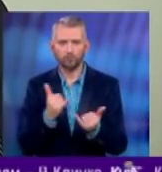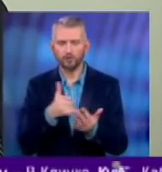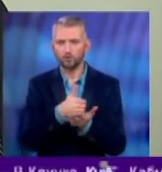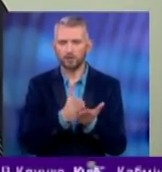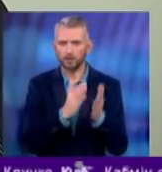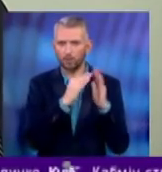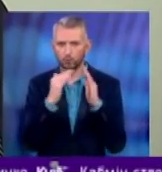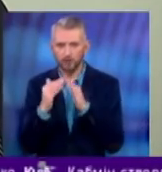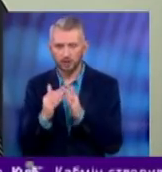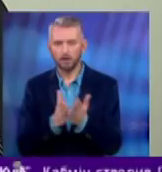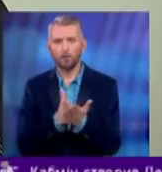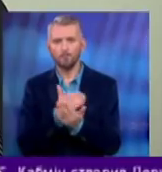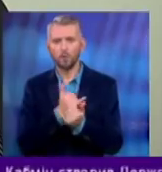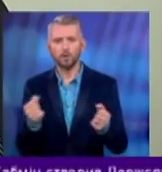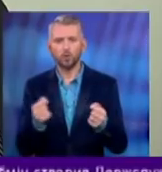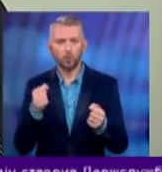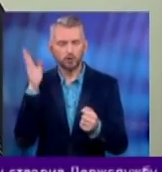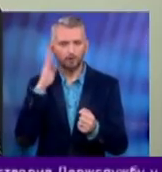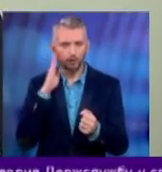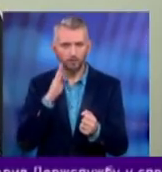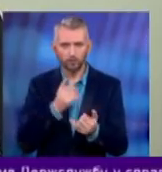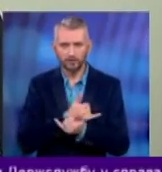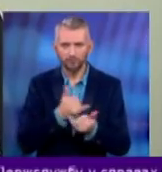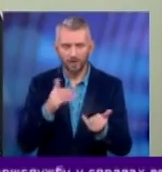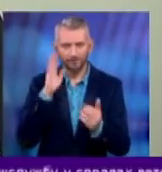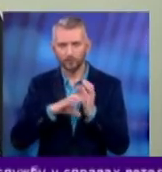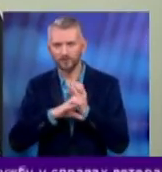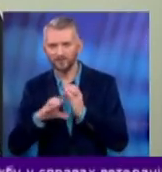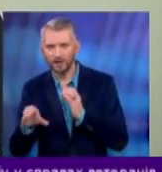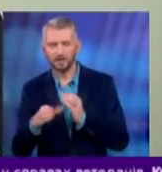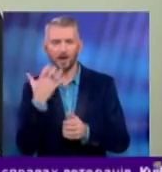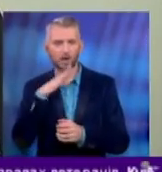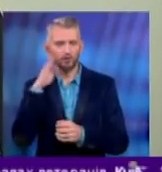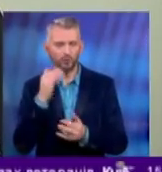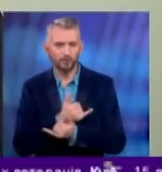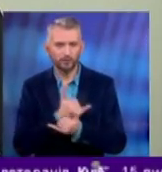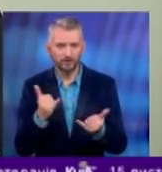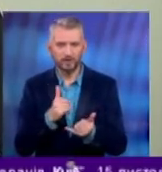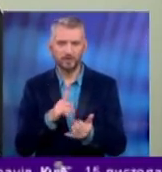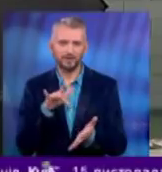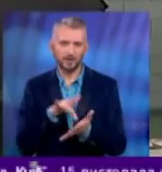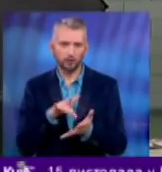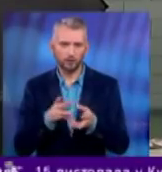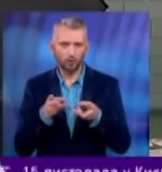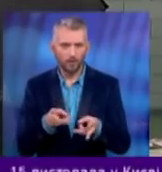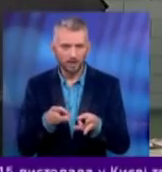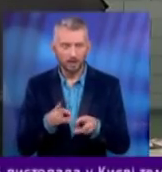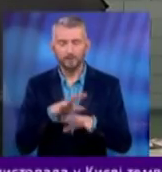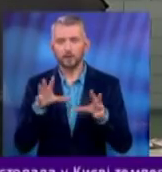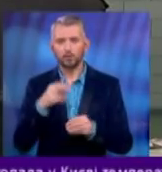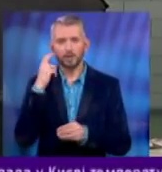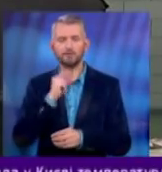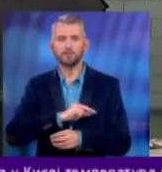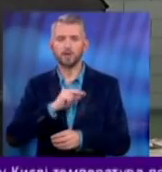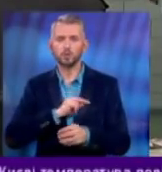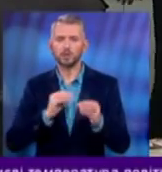будинків, послуги холодного водопостачання та водовідведення, гарячого водопостачання та централізованого опалення. Загалом у столиці